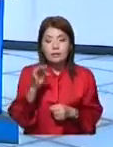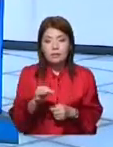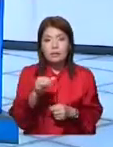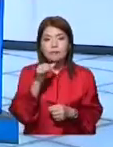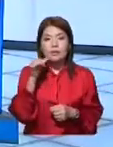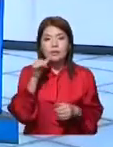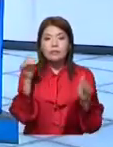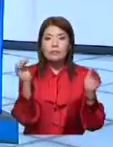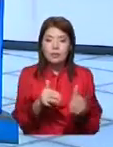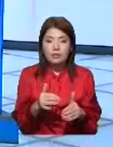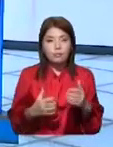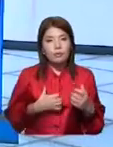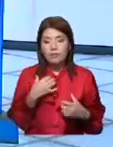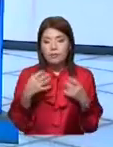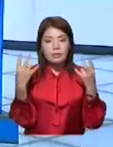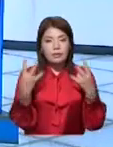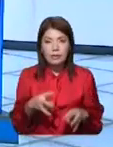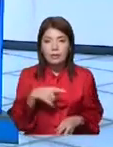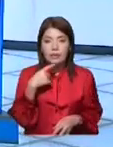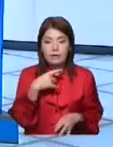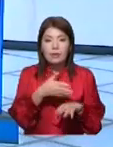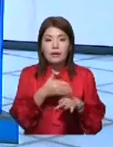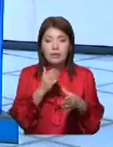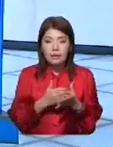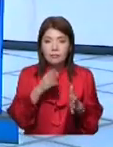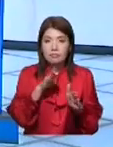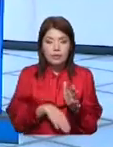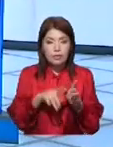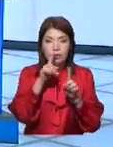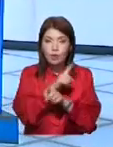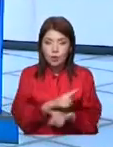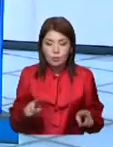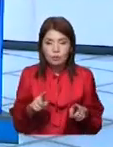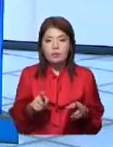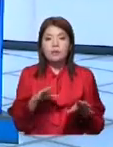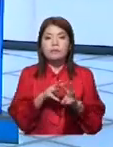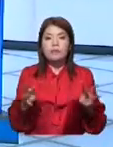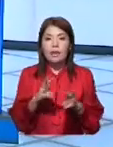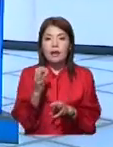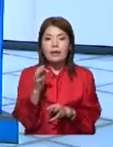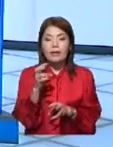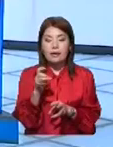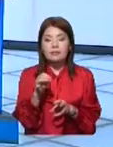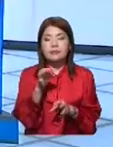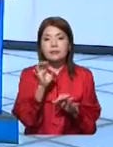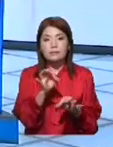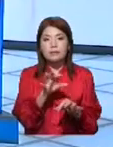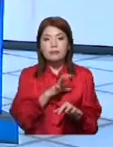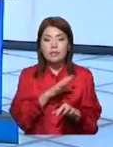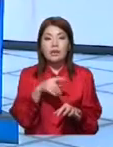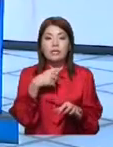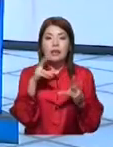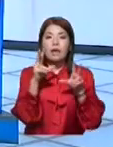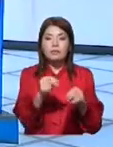Но паниковать не стоит, говорят в правительстве. Без хлеба казахстанцы не останутся, заверил премьер Алихан Смаилов. Еще в кабмине обещают, что цена